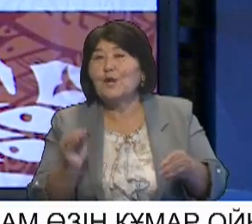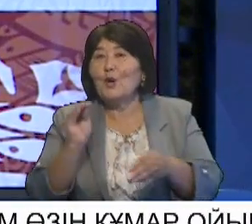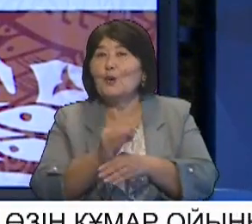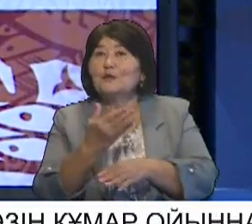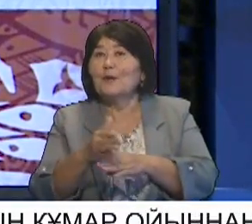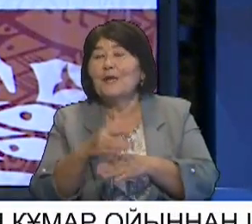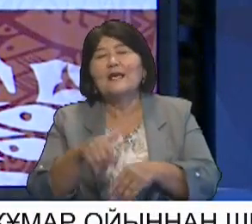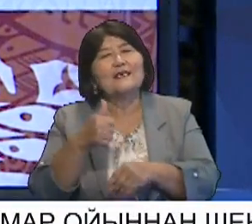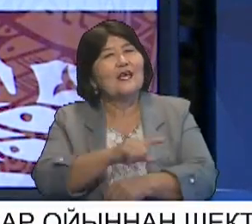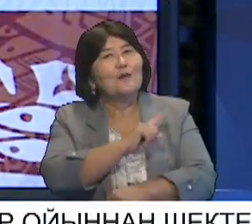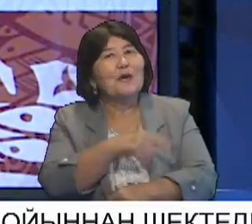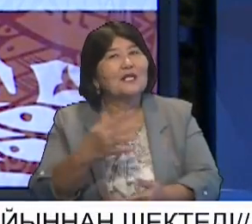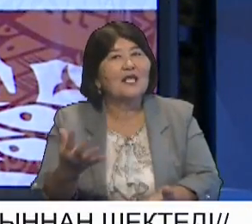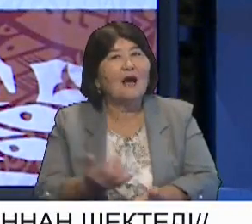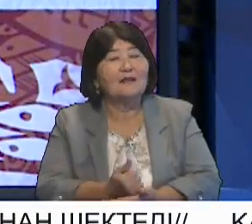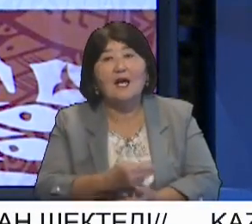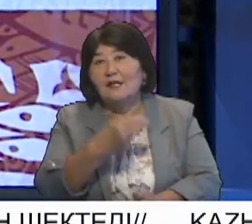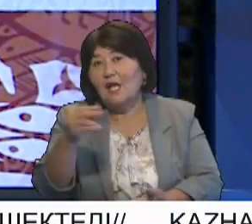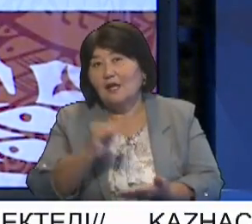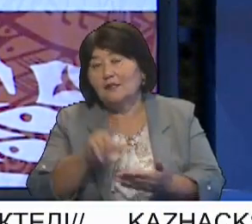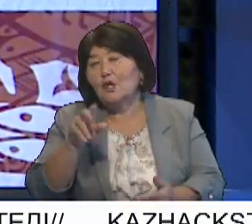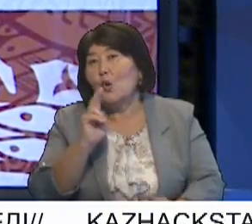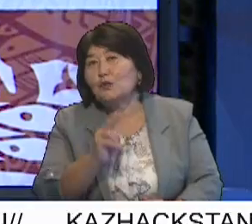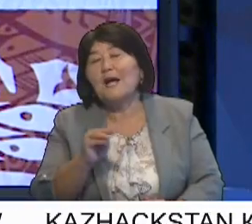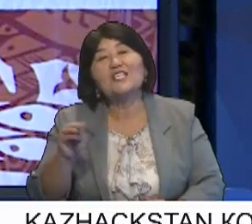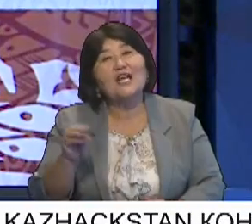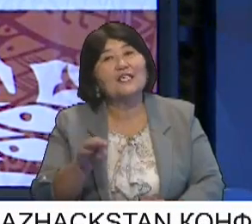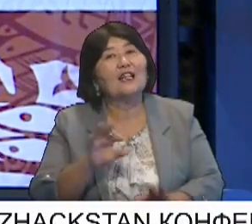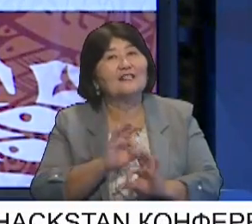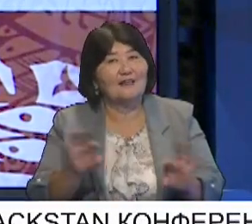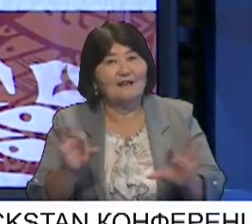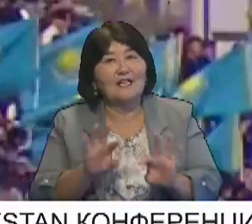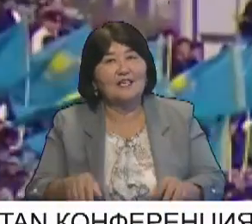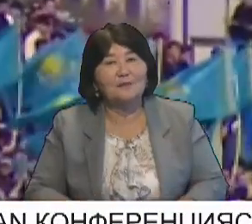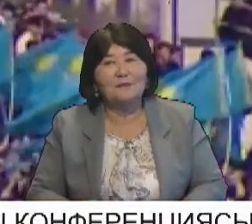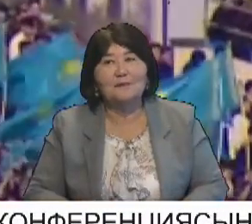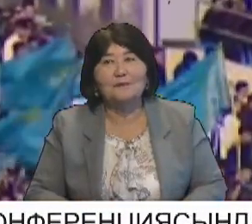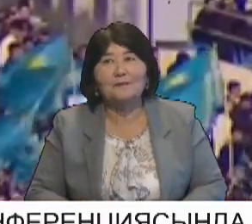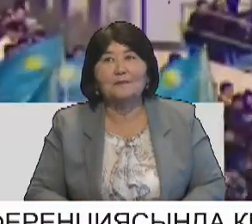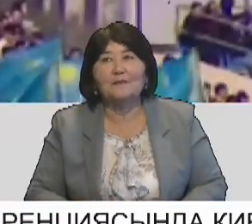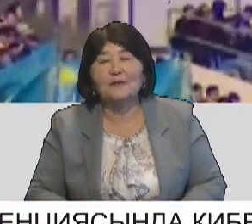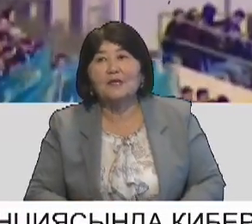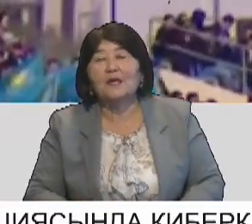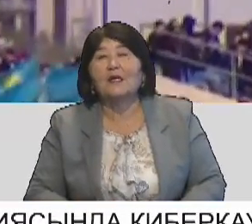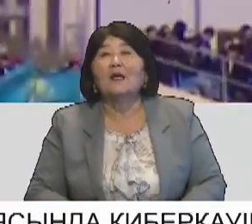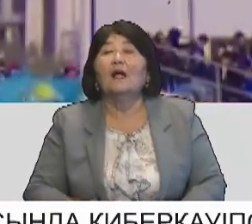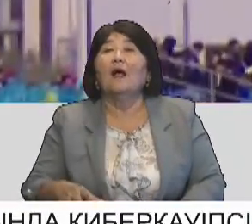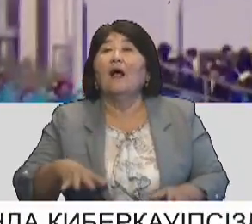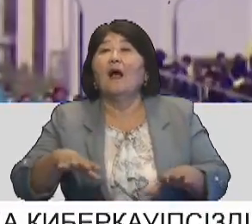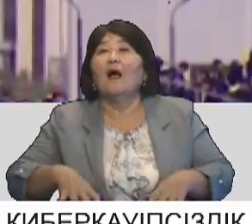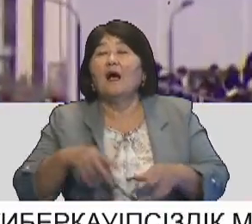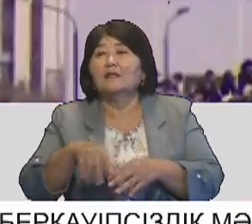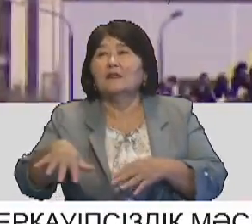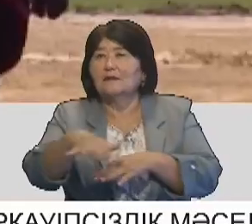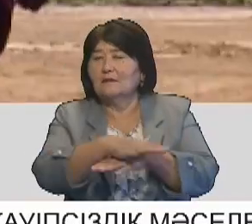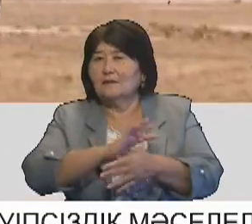бөлігінде ең мықтыны анықтады. Тақырыпты тілшіміз Қозы Көрпеш Жасарауылы тарқатады. Қазанат атшабары, ине шаншар